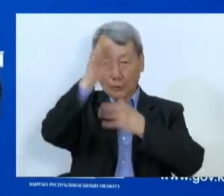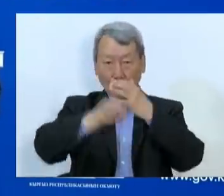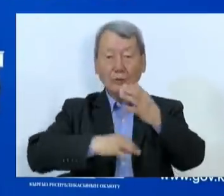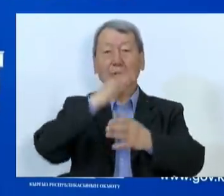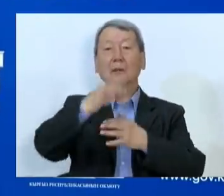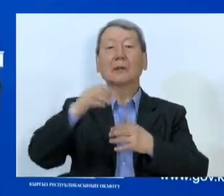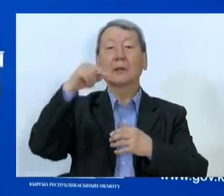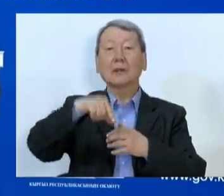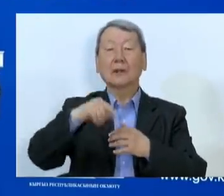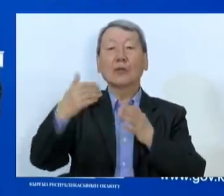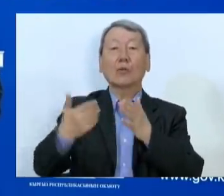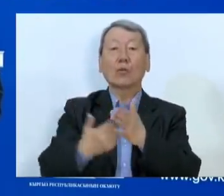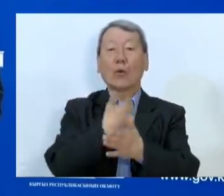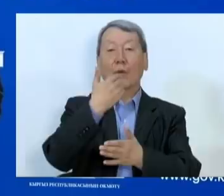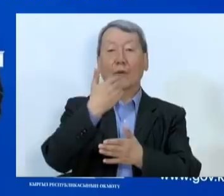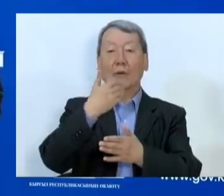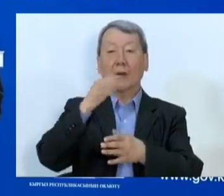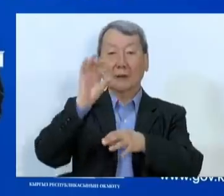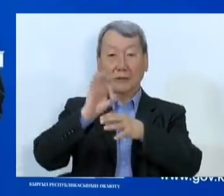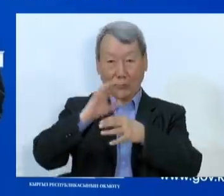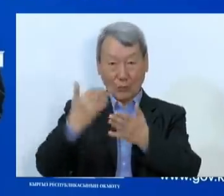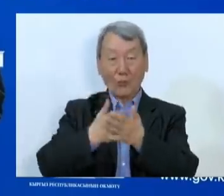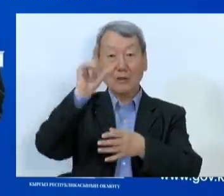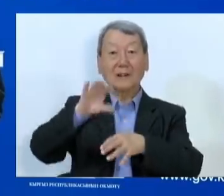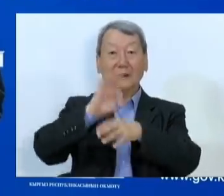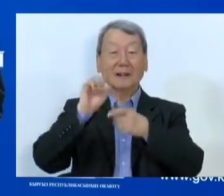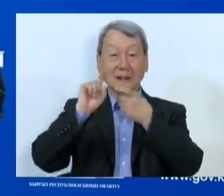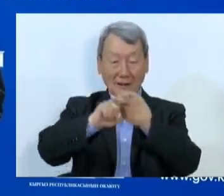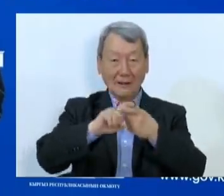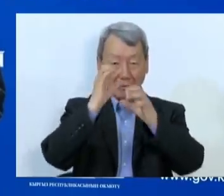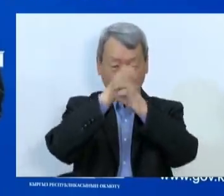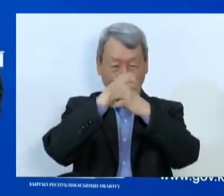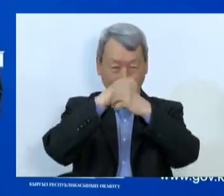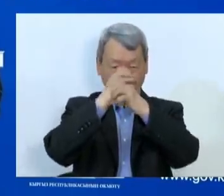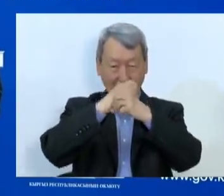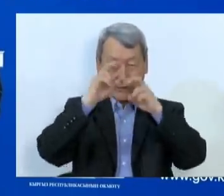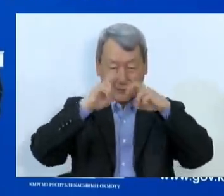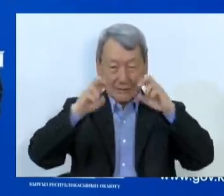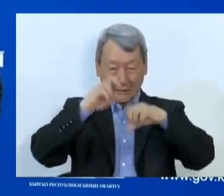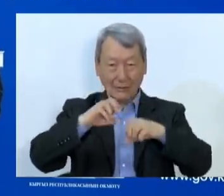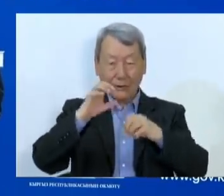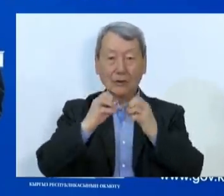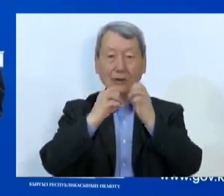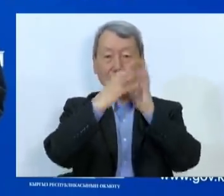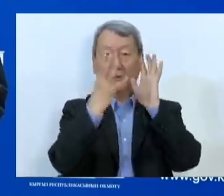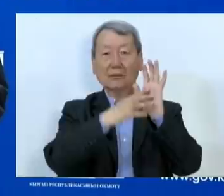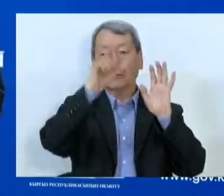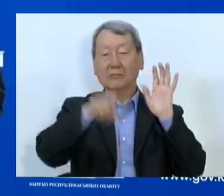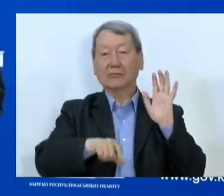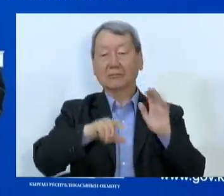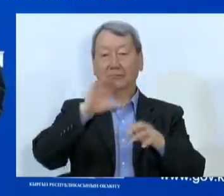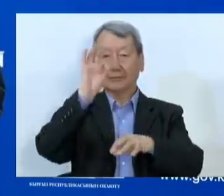ичинде жаңы COVID-19 инфекциясына лабораториялык тастыкталган 19 учуру